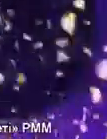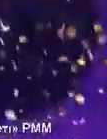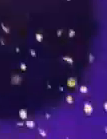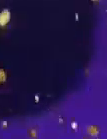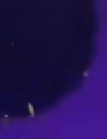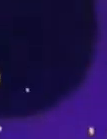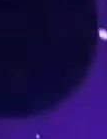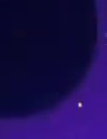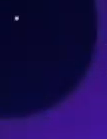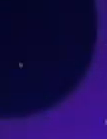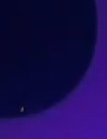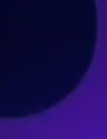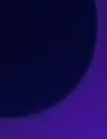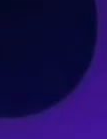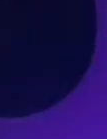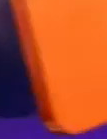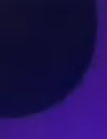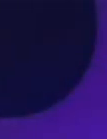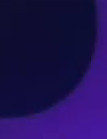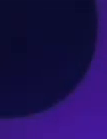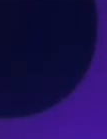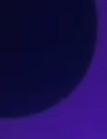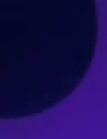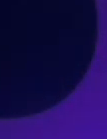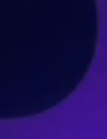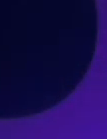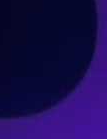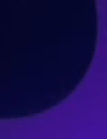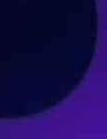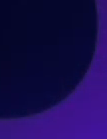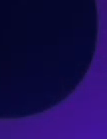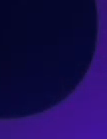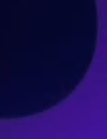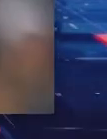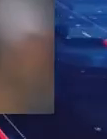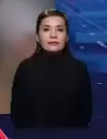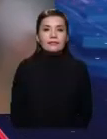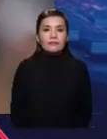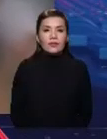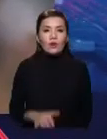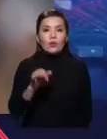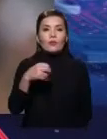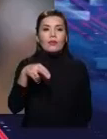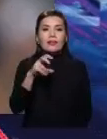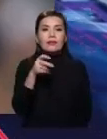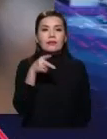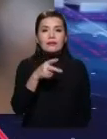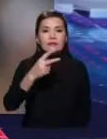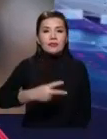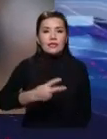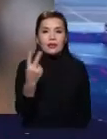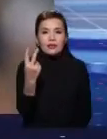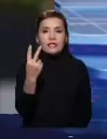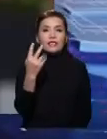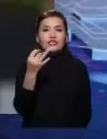сіз үшін тегін болуы мүмкін. Винлайн төлеміне кепіл болады. Уимблдон 2022-нің